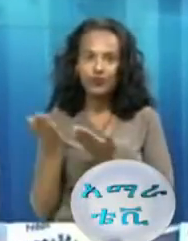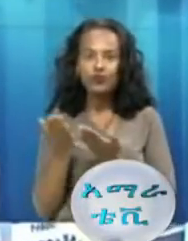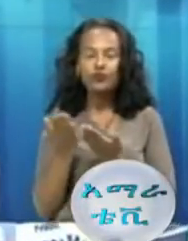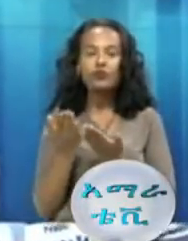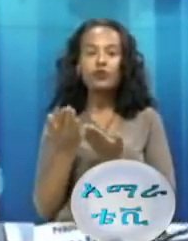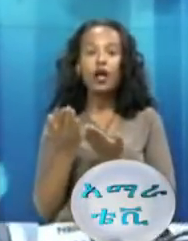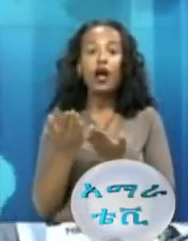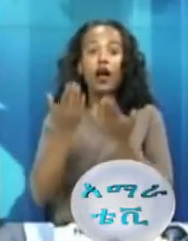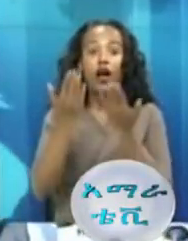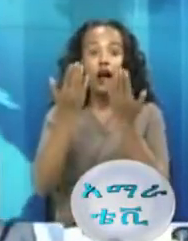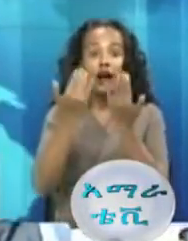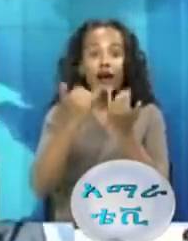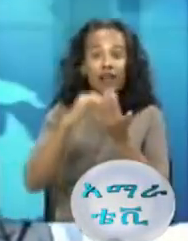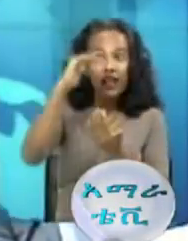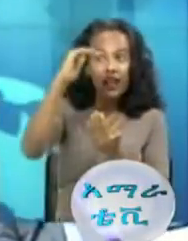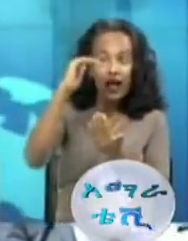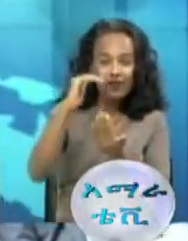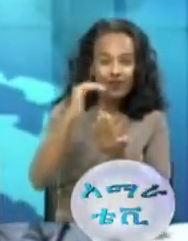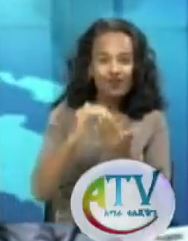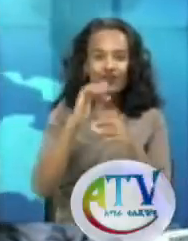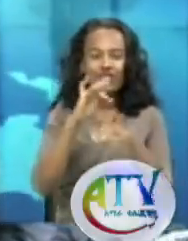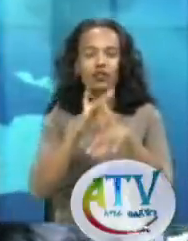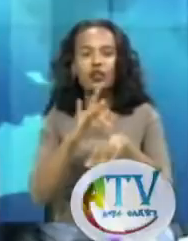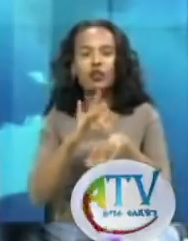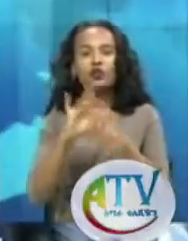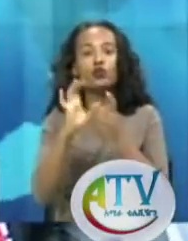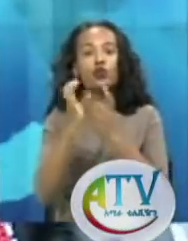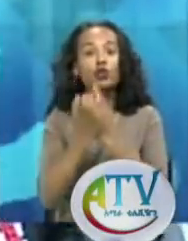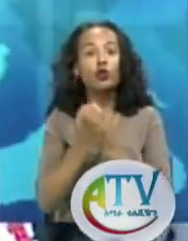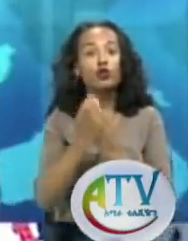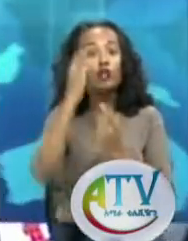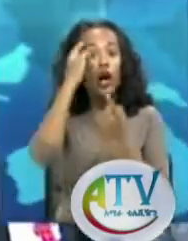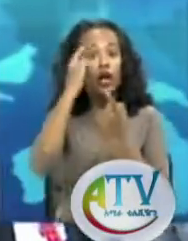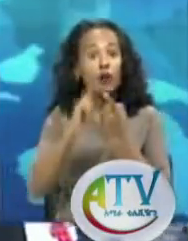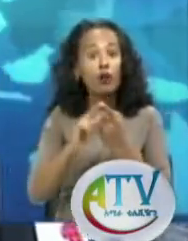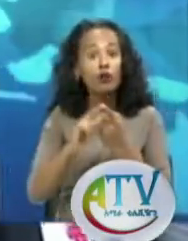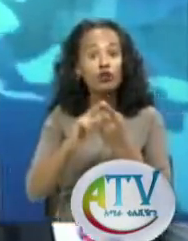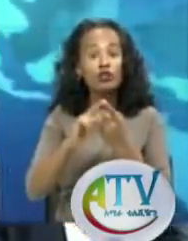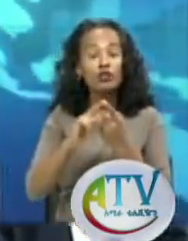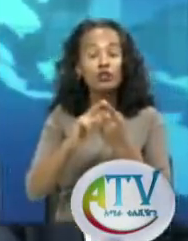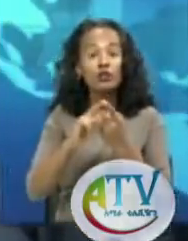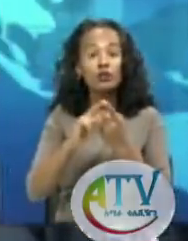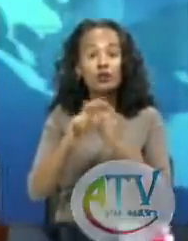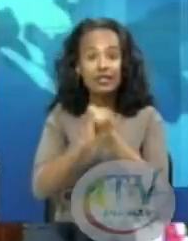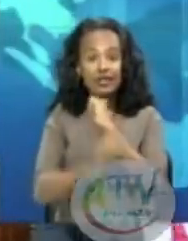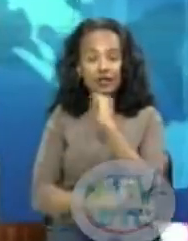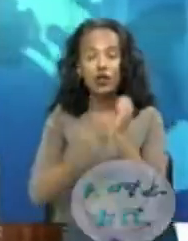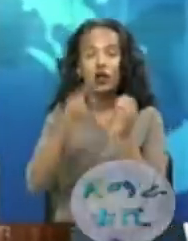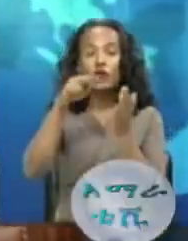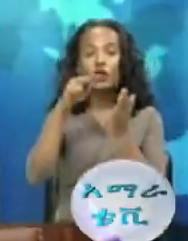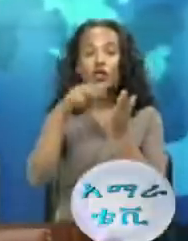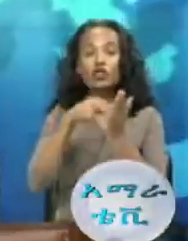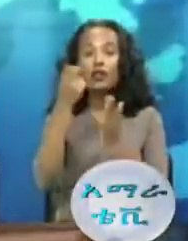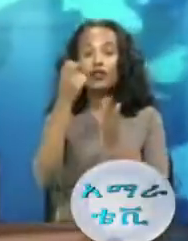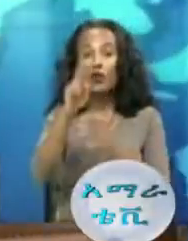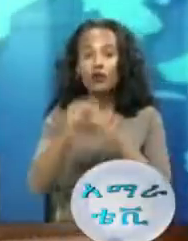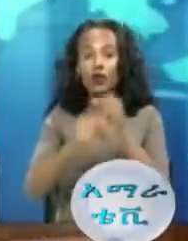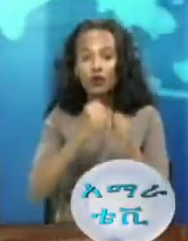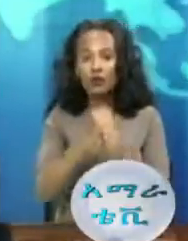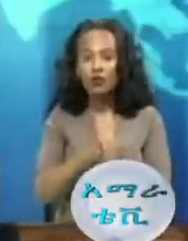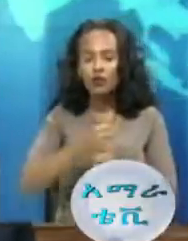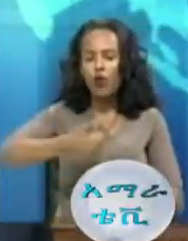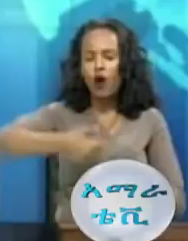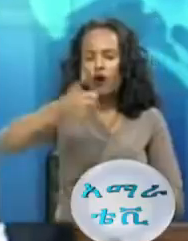ከላይ በተጠቀሱት እሴቶች አላማዎችና ግቦች መሰረት የ2012 ዓመተ ምህረት ዋና